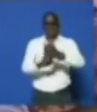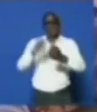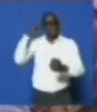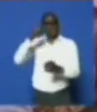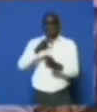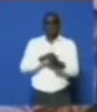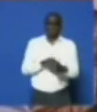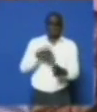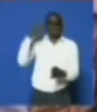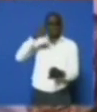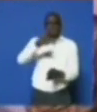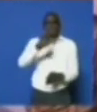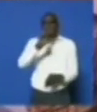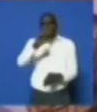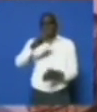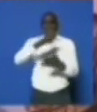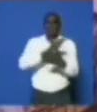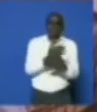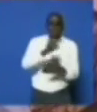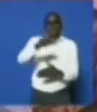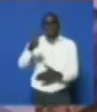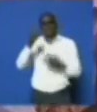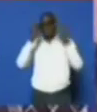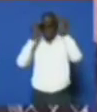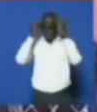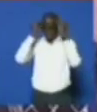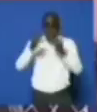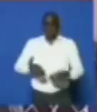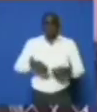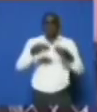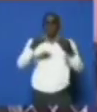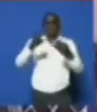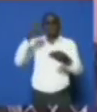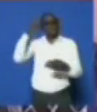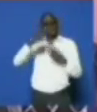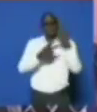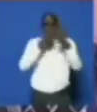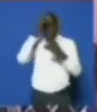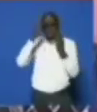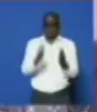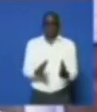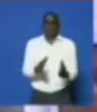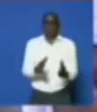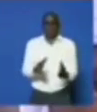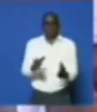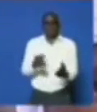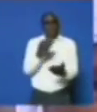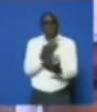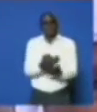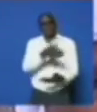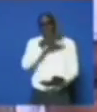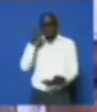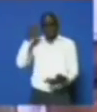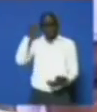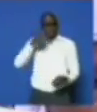sont entre autres des préoccupations portées à la connaissance des visiteurs à plus des financements l'assistance des